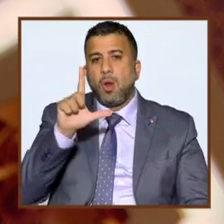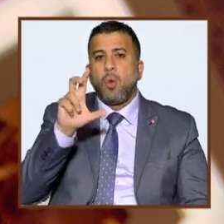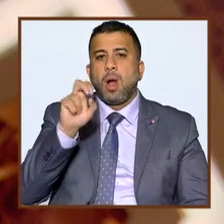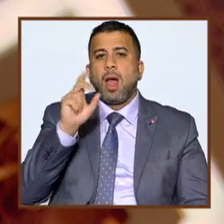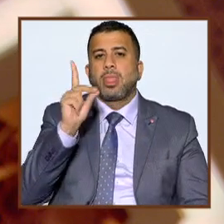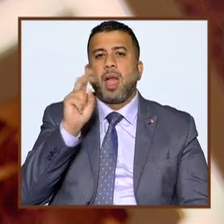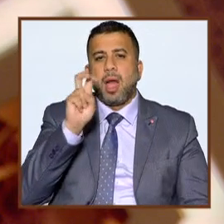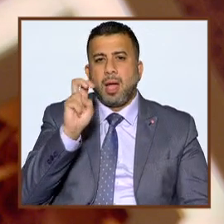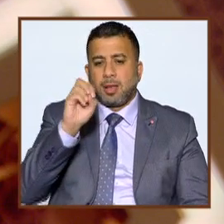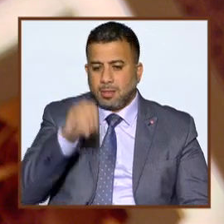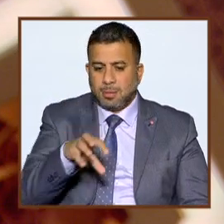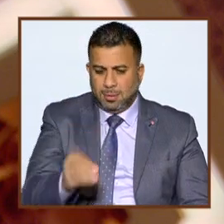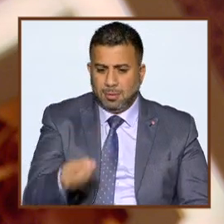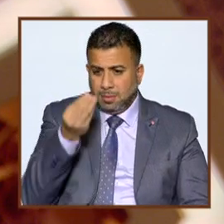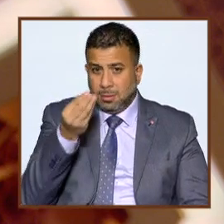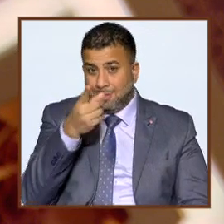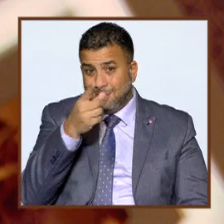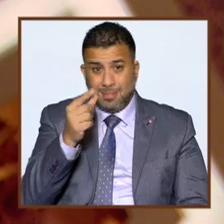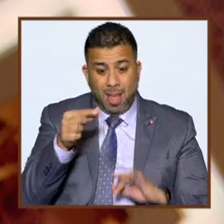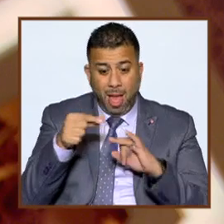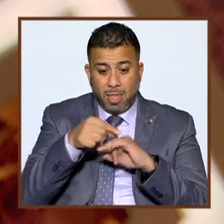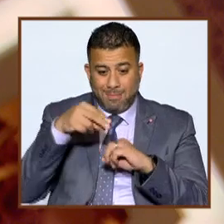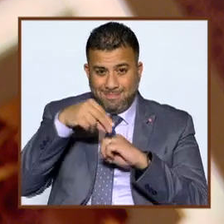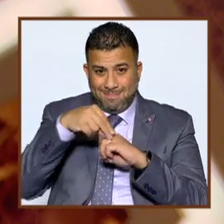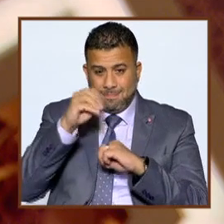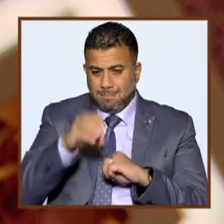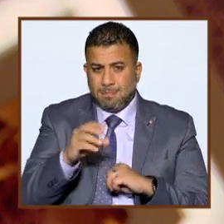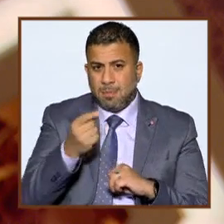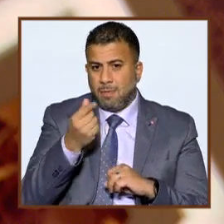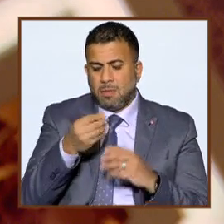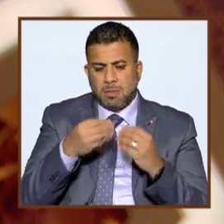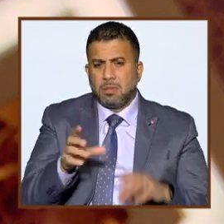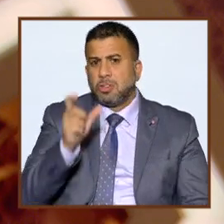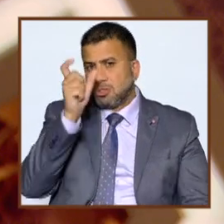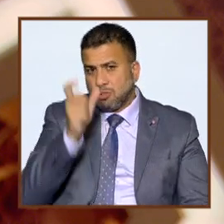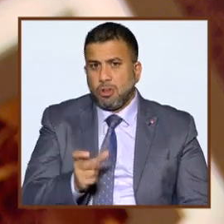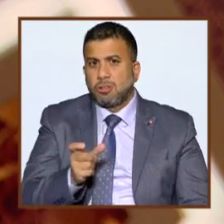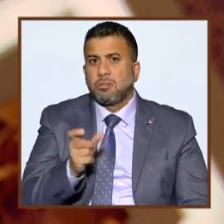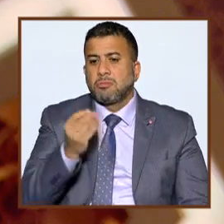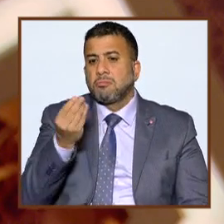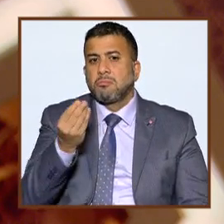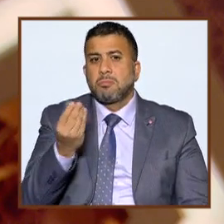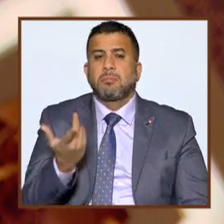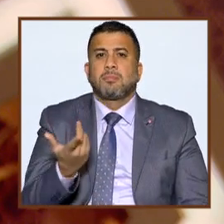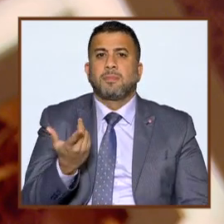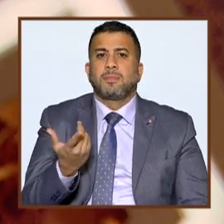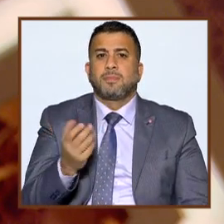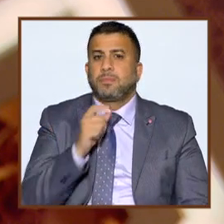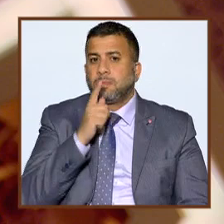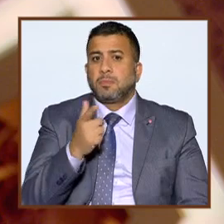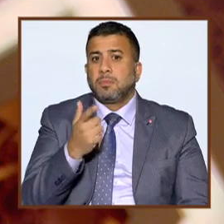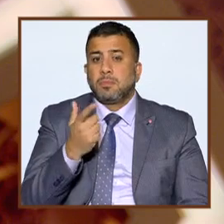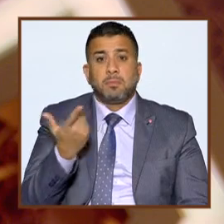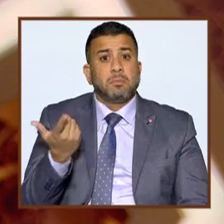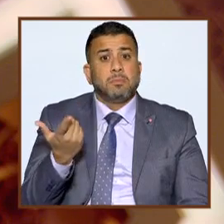لقطة، والمعنى بأن هذا المال الضائع لشخص أكيد، إذا لم تقول